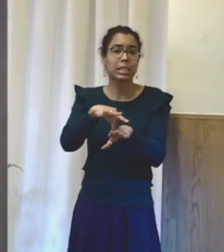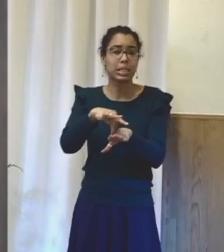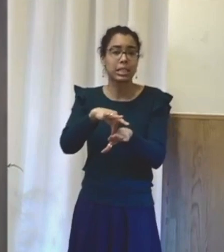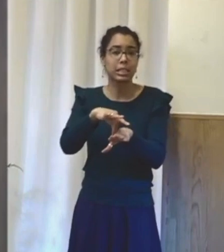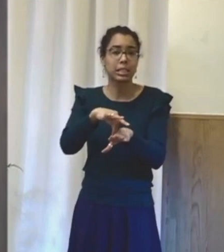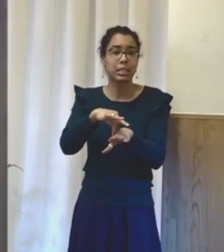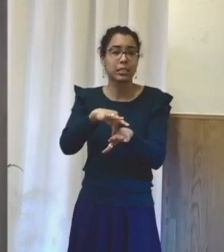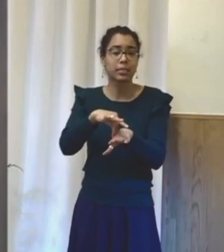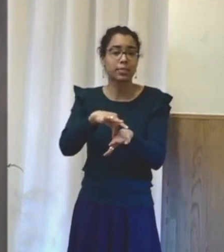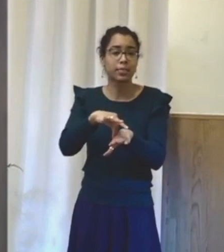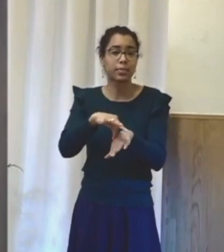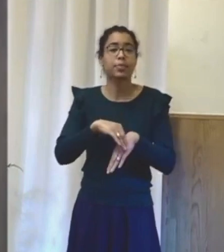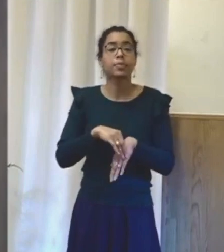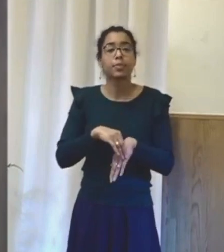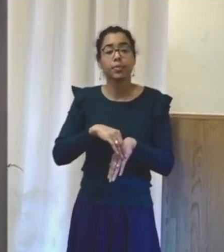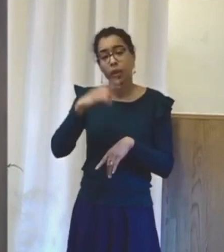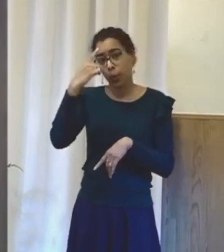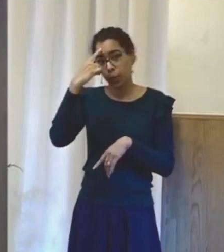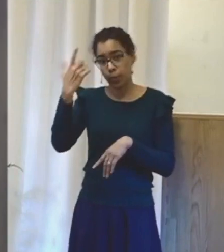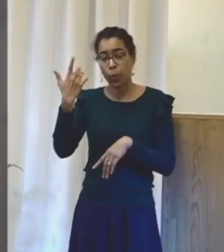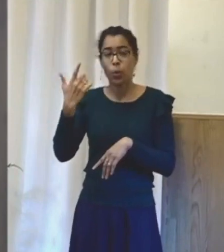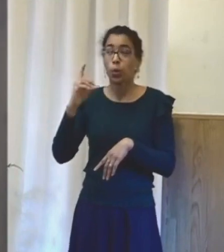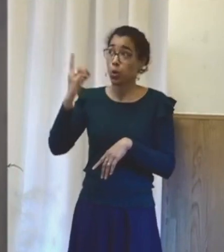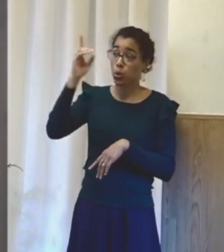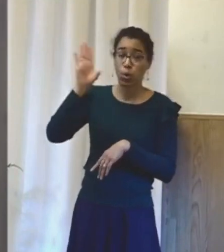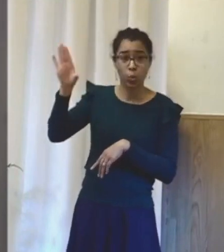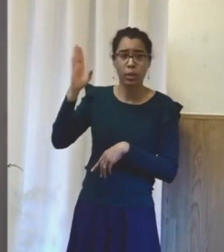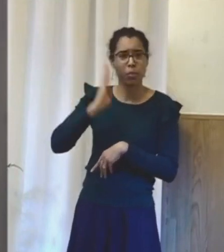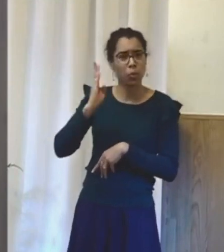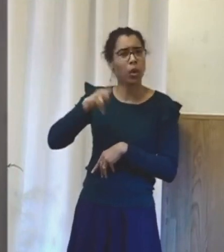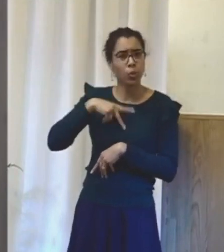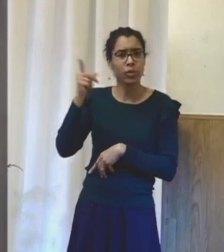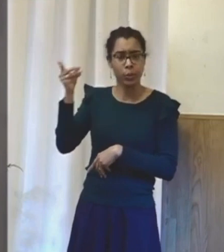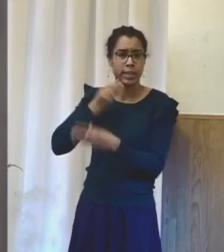à connaître que c'est le Dieu qui pourvoit à nos besoins.